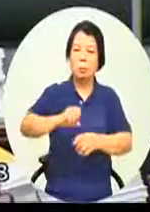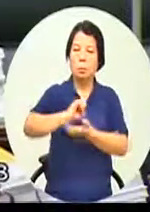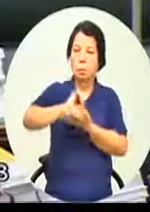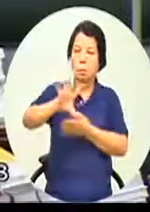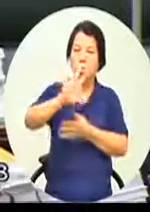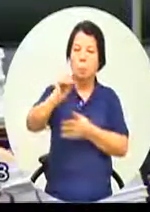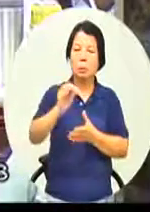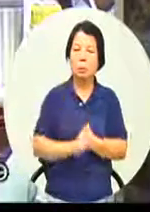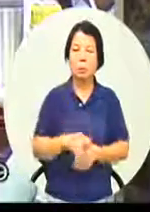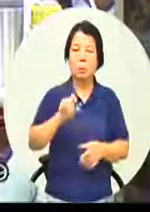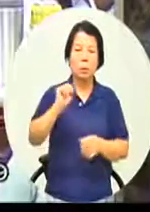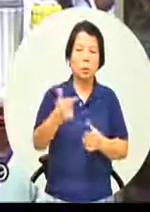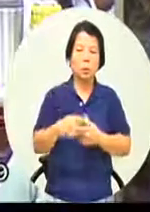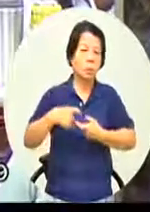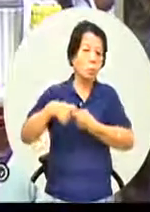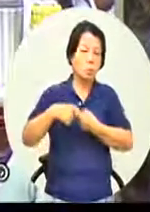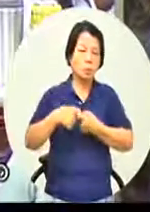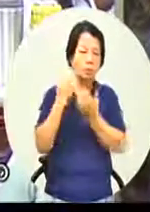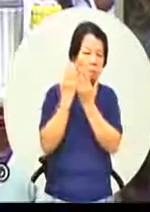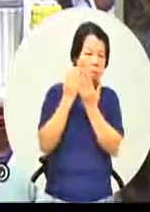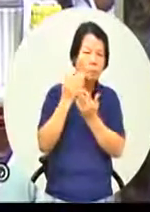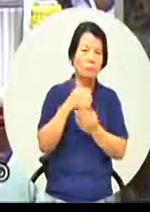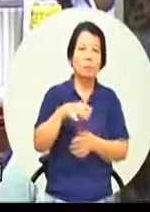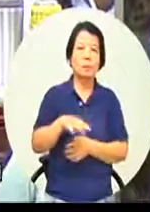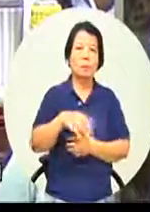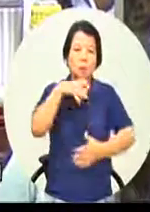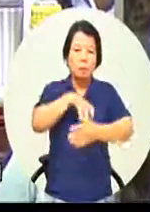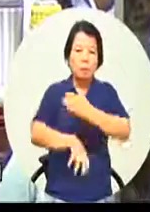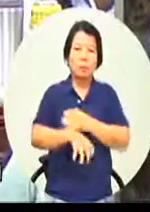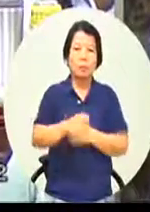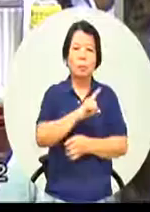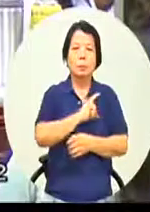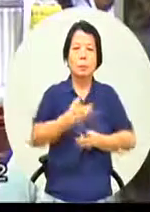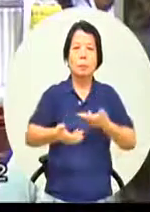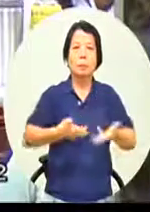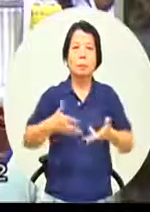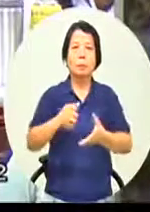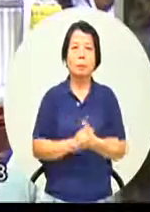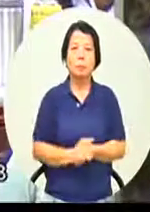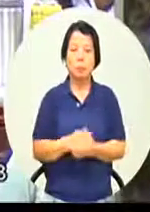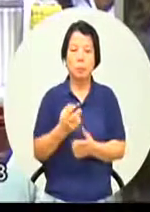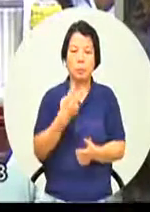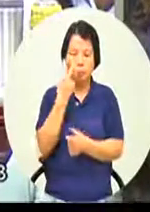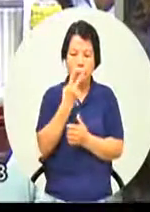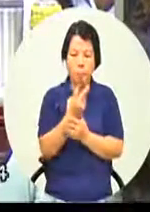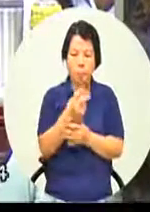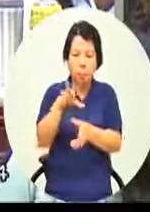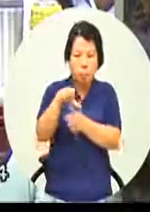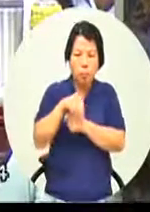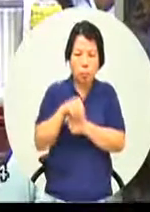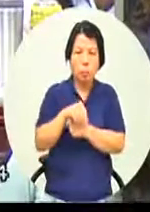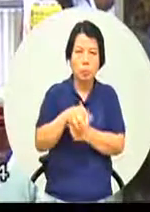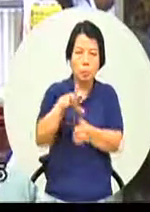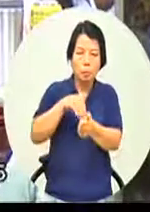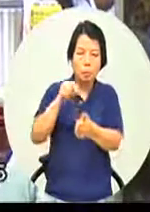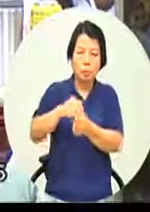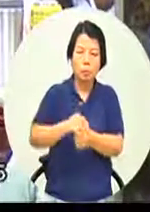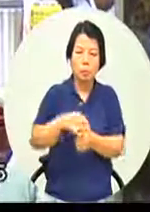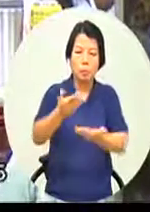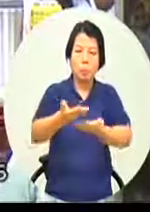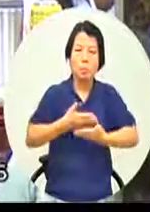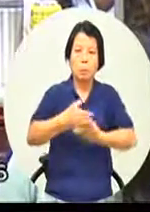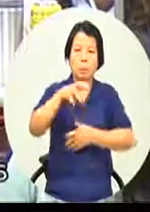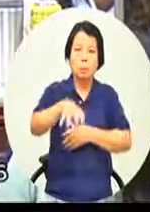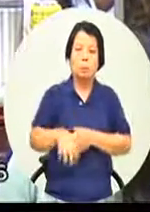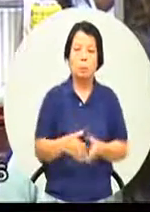个不是黑箱条款啊，这是我们内部作业，那个参访我们的动物收容所。有一个就是